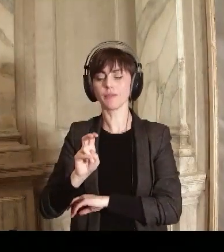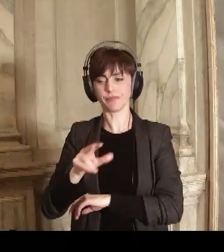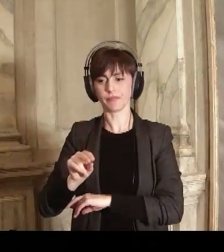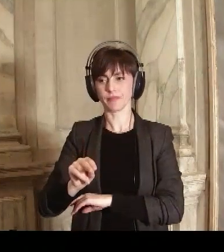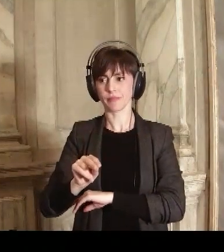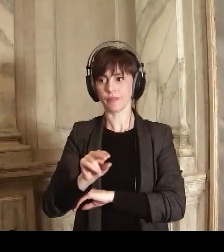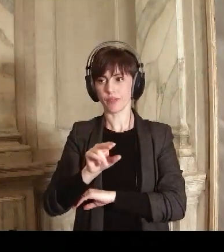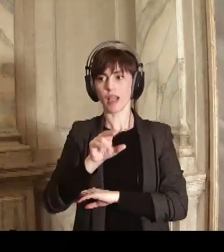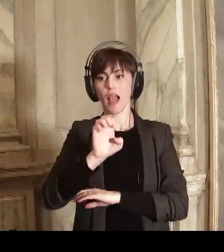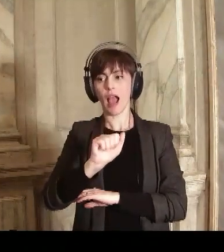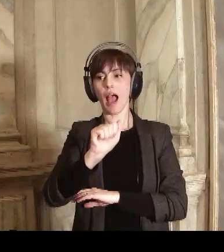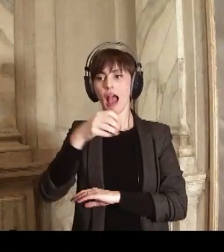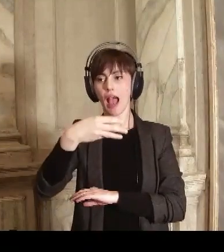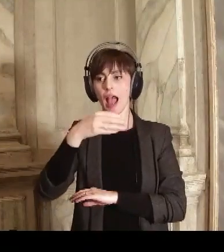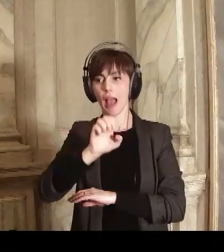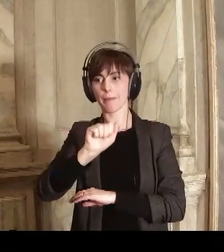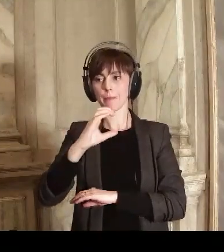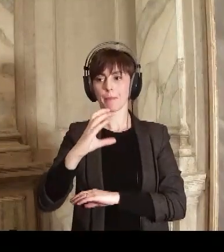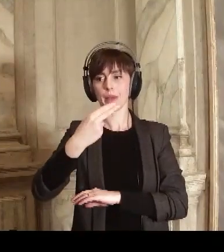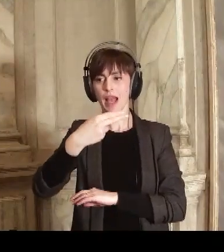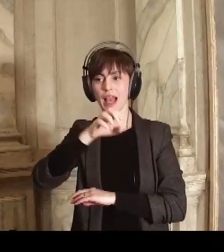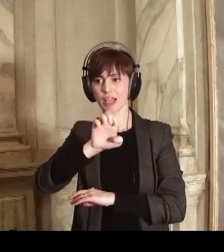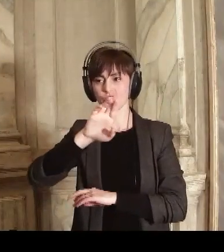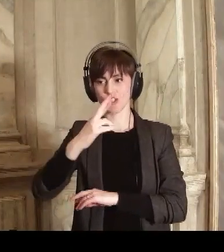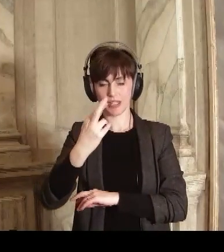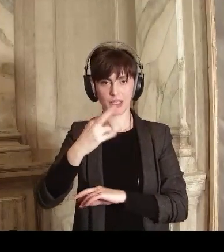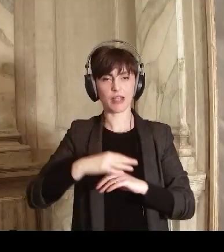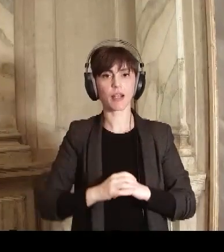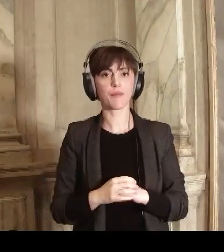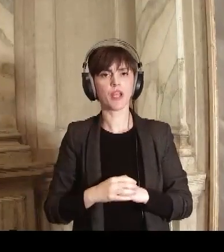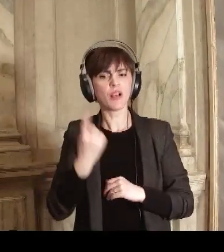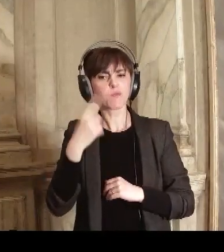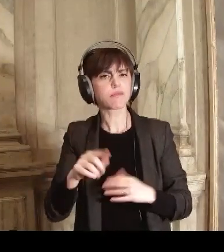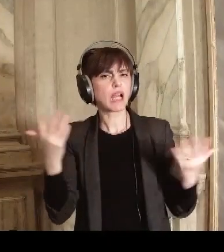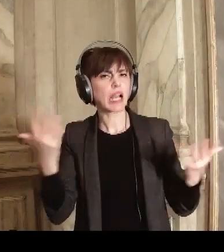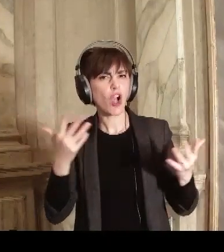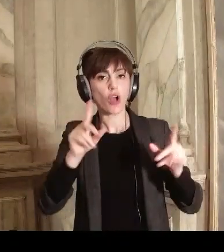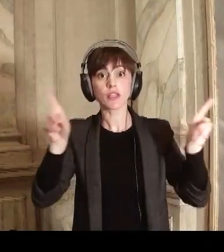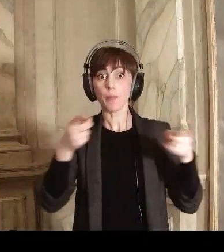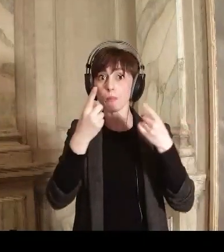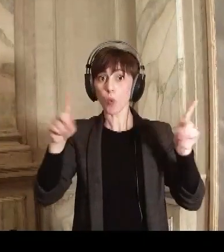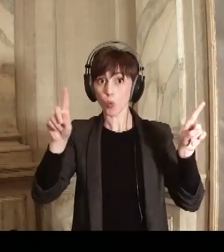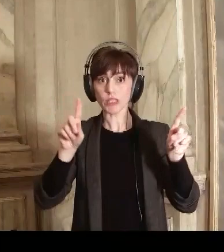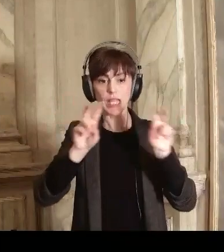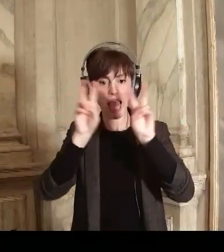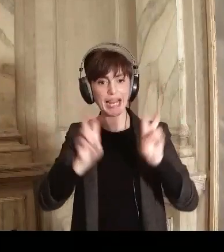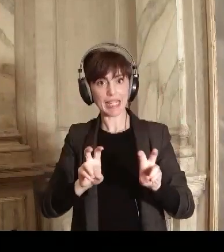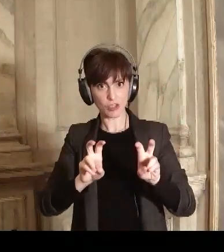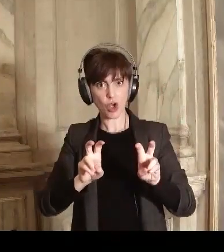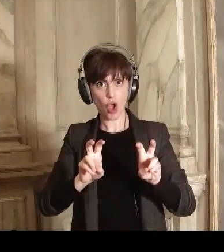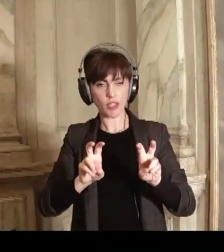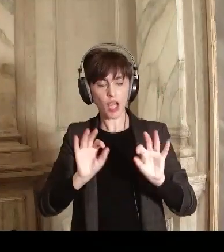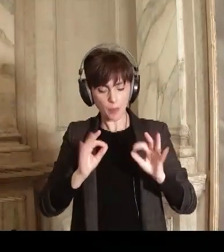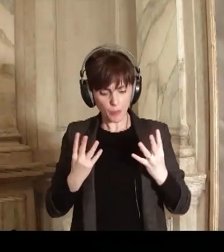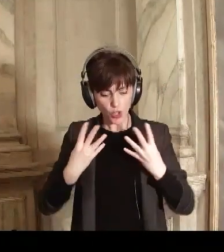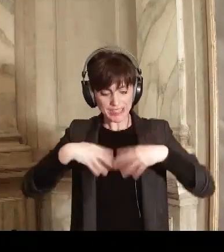sono frequenze emesse dal nostro stesso sistema acustico, che vengono in qualche modo sollecitate